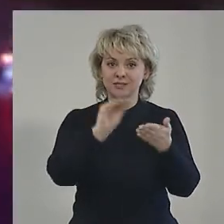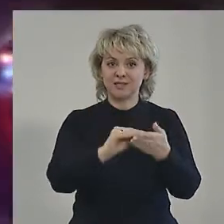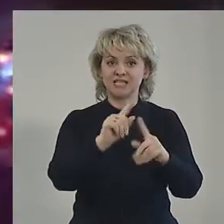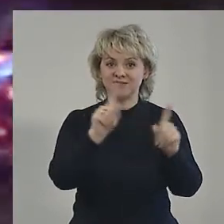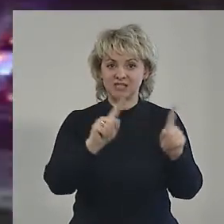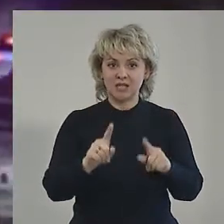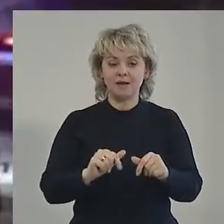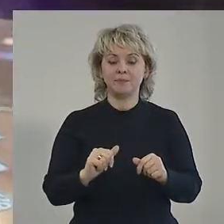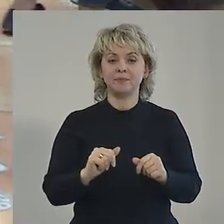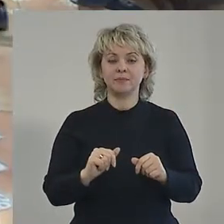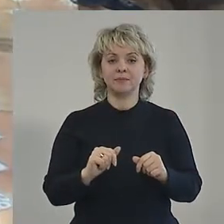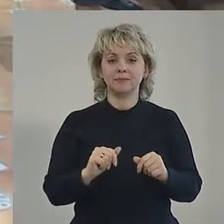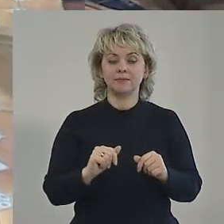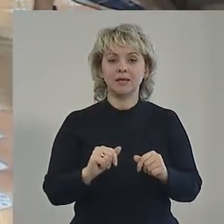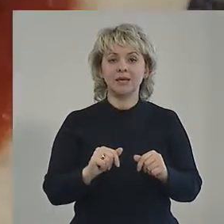стоять звезда.